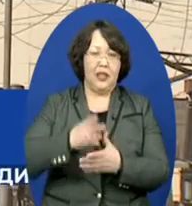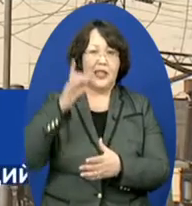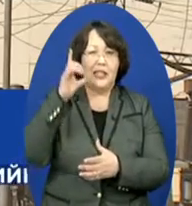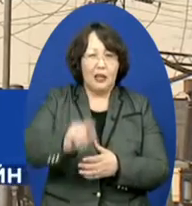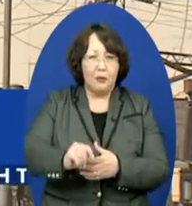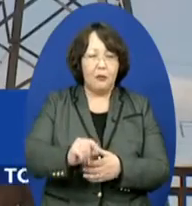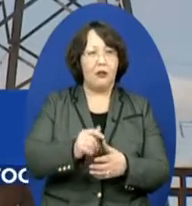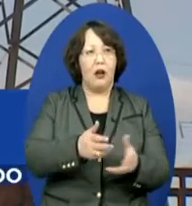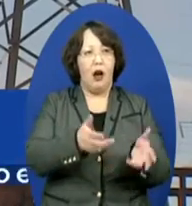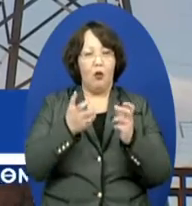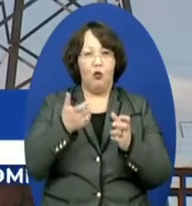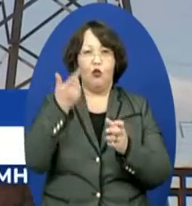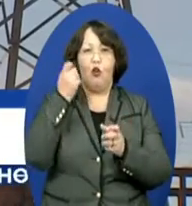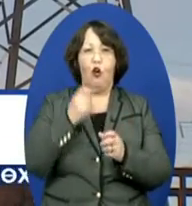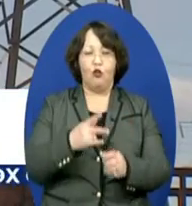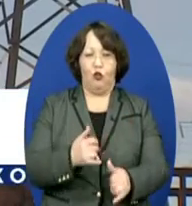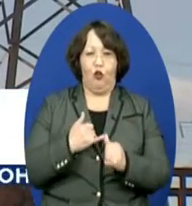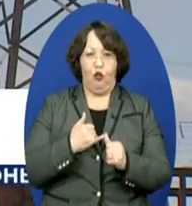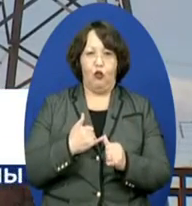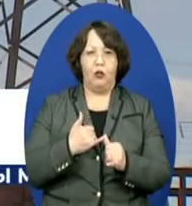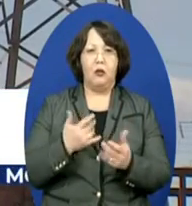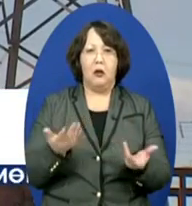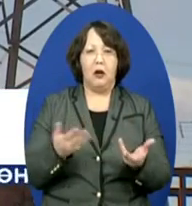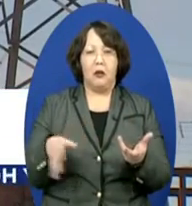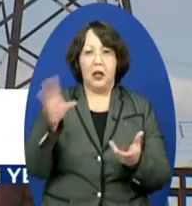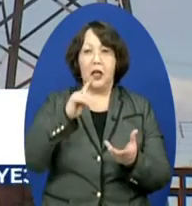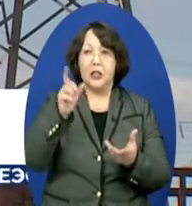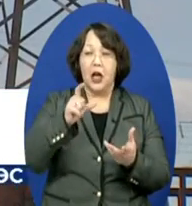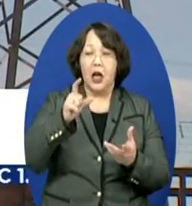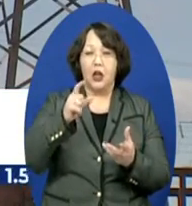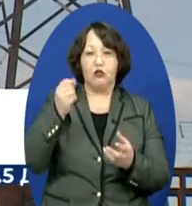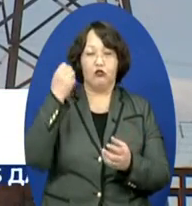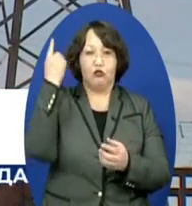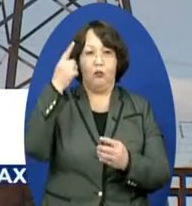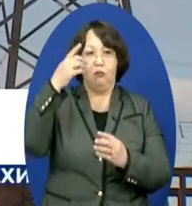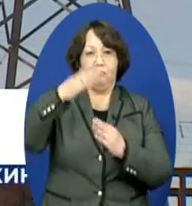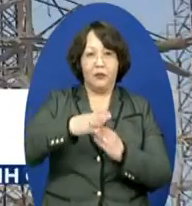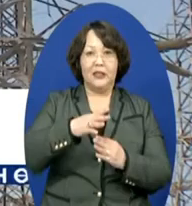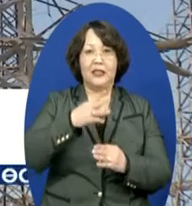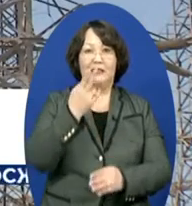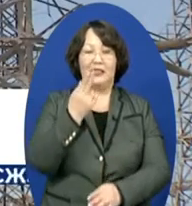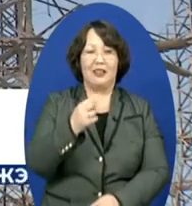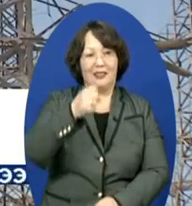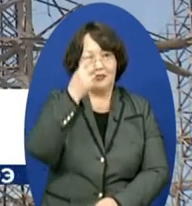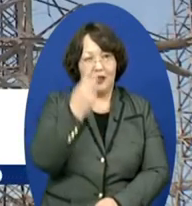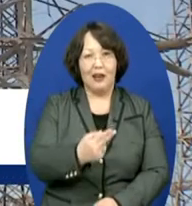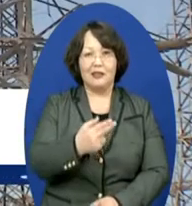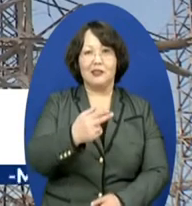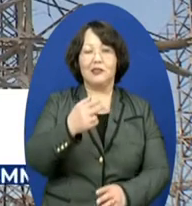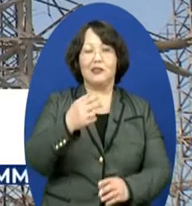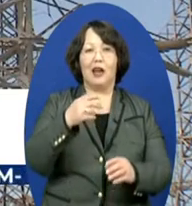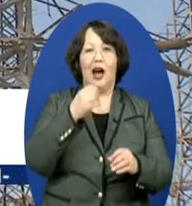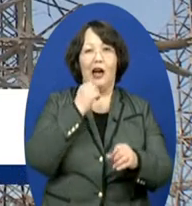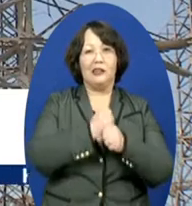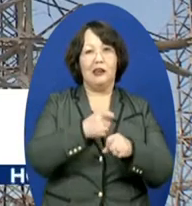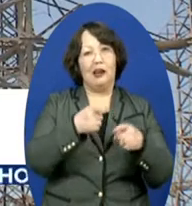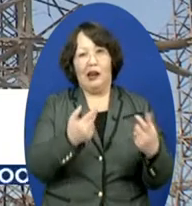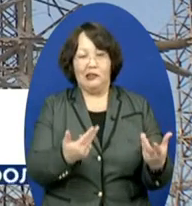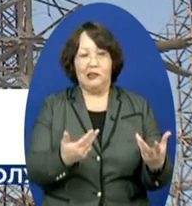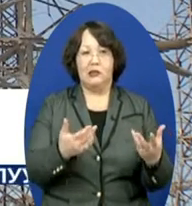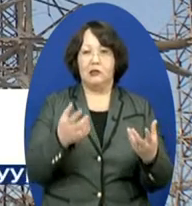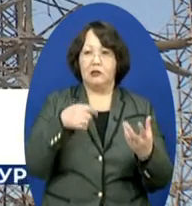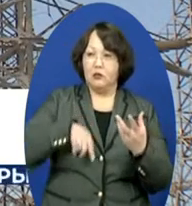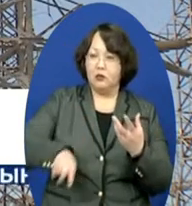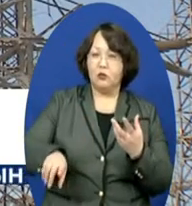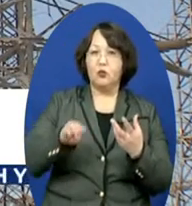эрчим хүч хэрэглэж байгаагийн золиосонд бид хизээч доголдож магадгүй хуучин цахилгаан станцуудтай ашиглалтын хугацаа дууссан